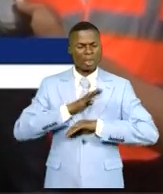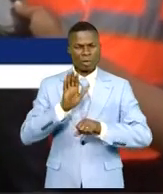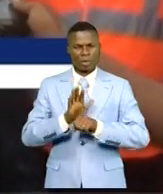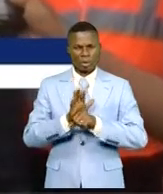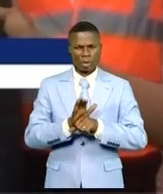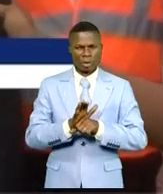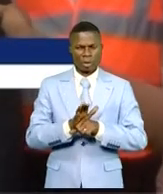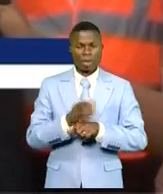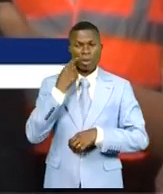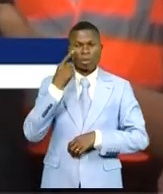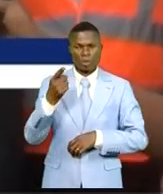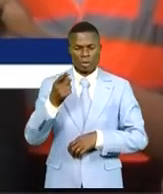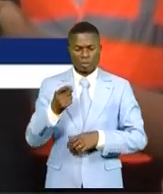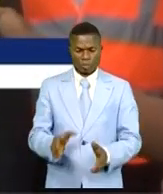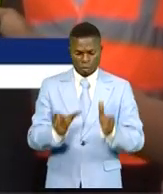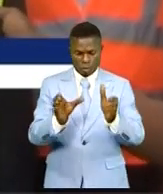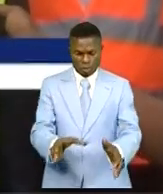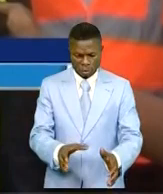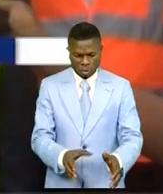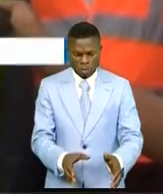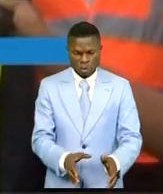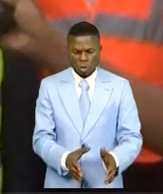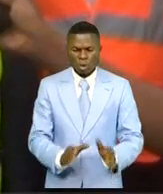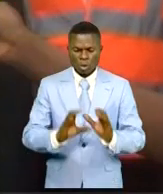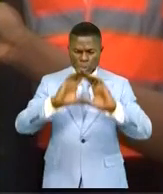sommes venus voir la pose de la grande conduite